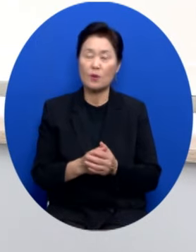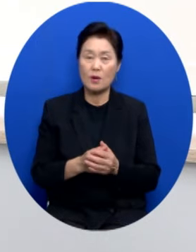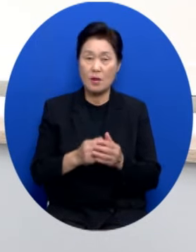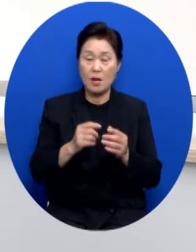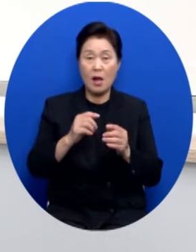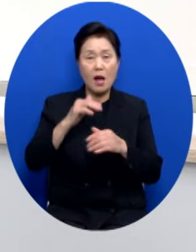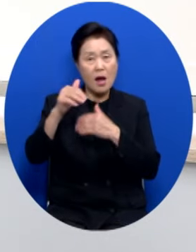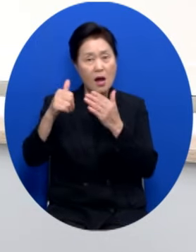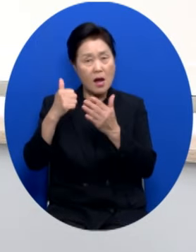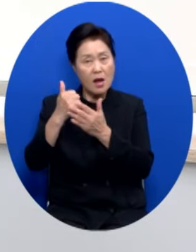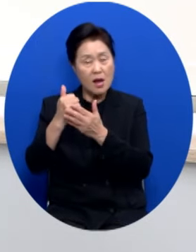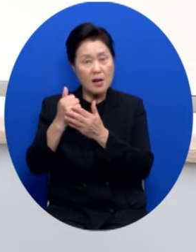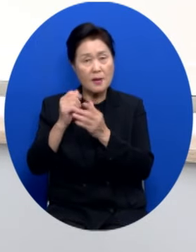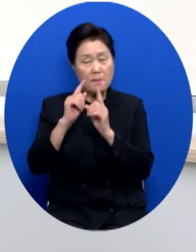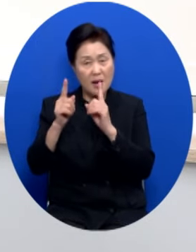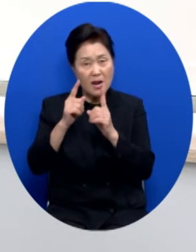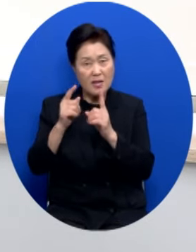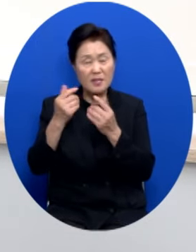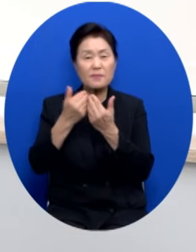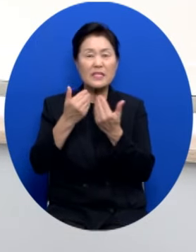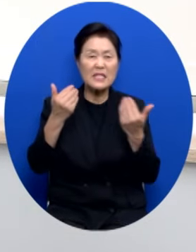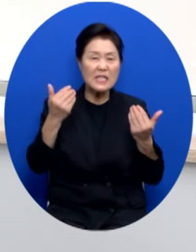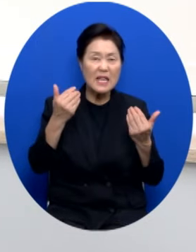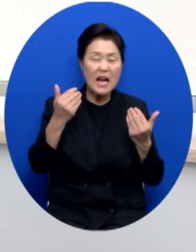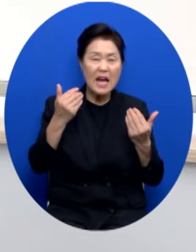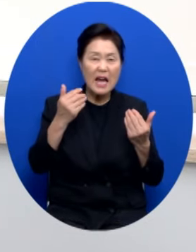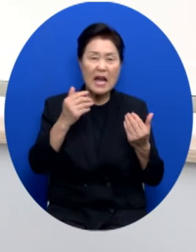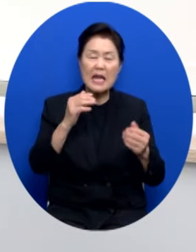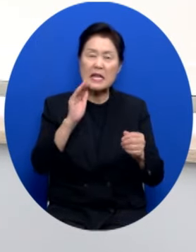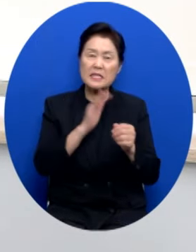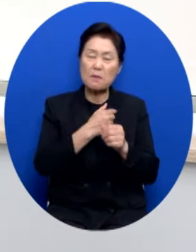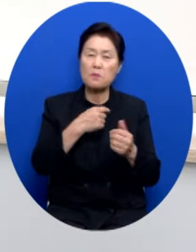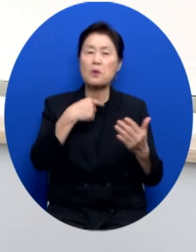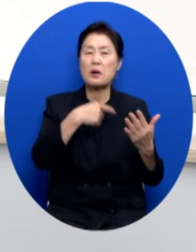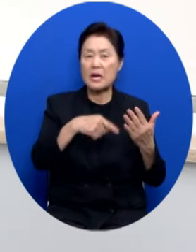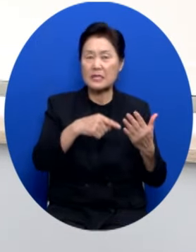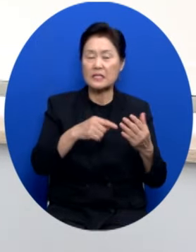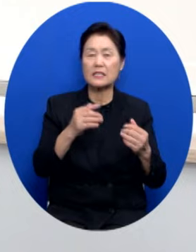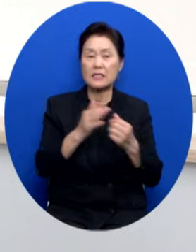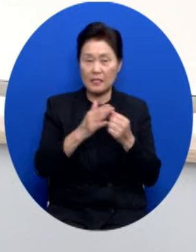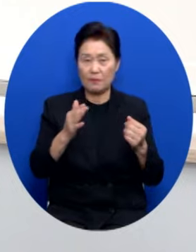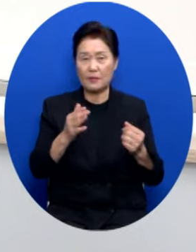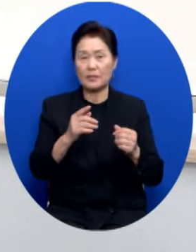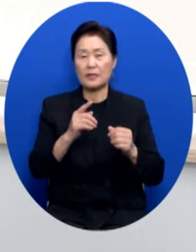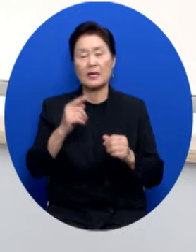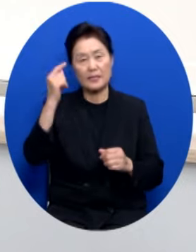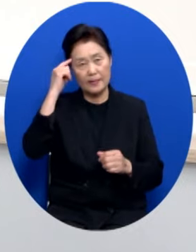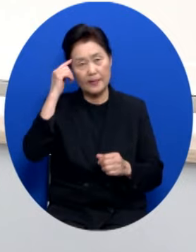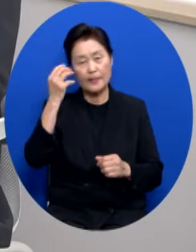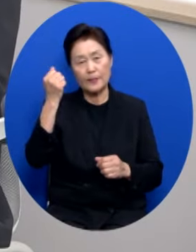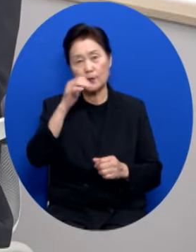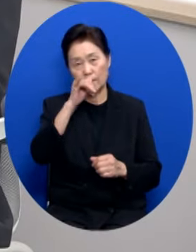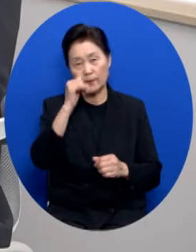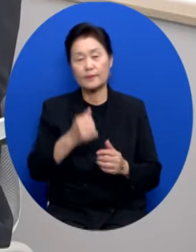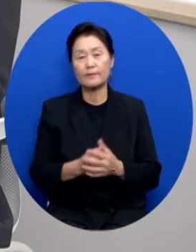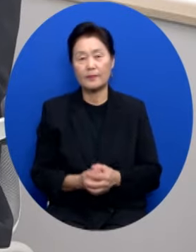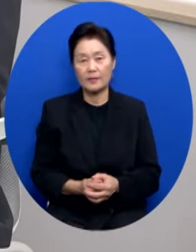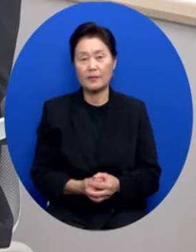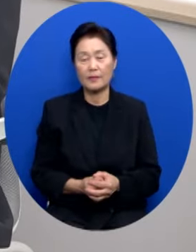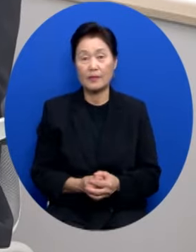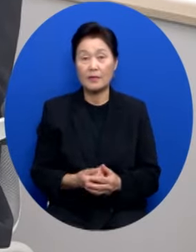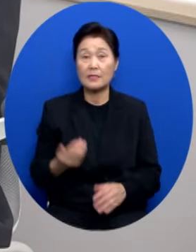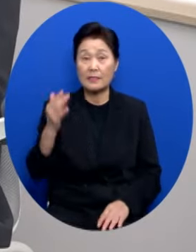말씀을 떠난 신학의 변질 때문이고 그 가르침으로 말미암는 신앙의 변질 때문이라고 생각합니다.